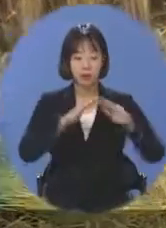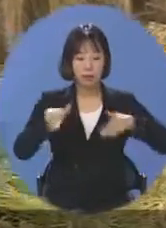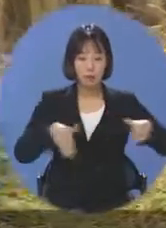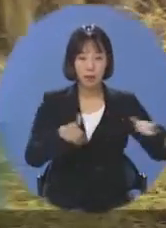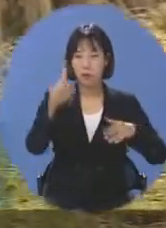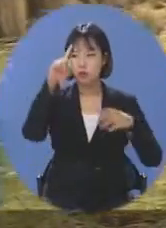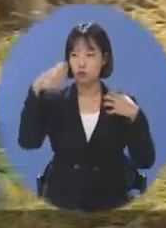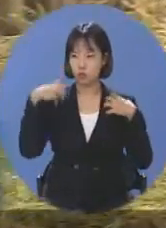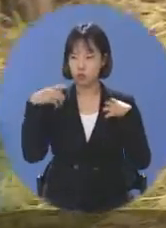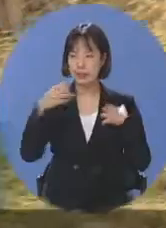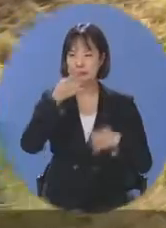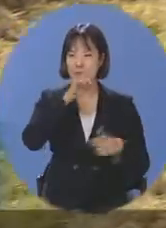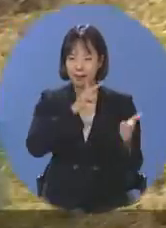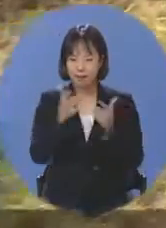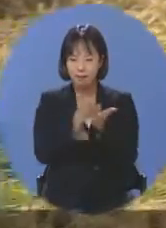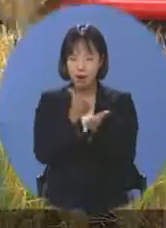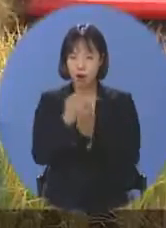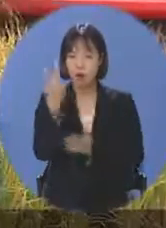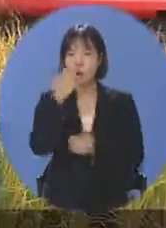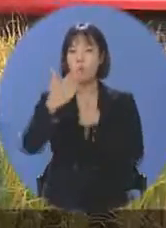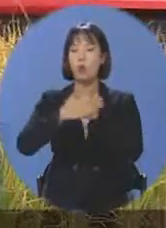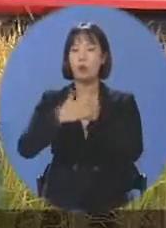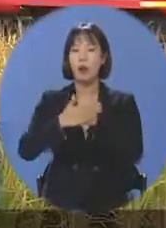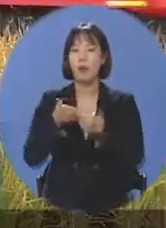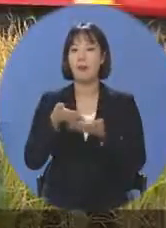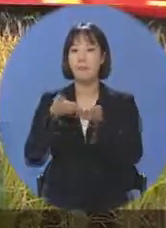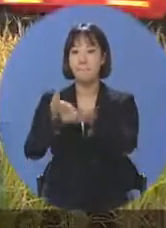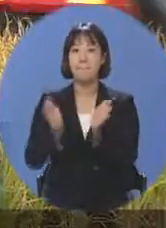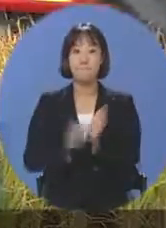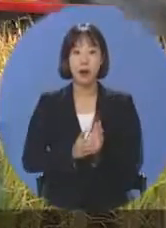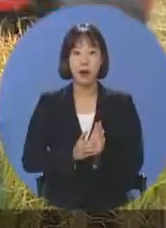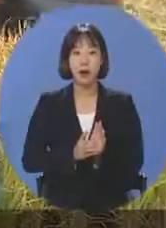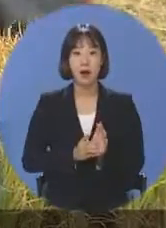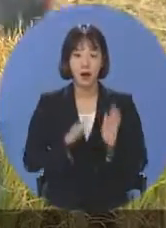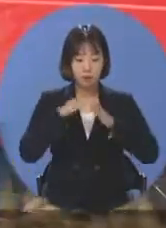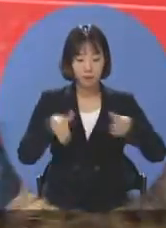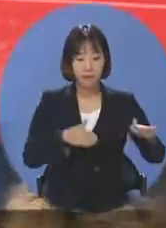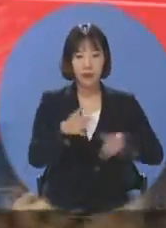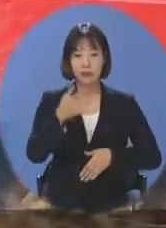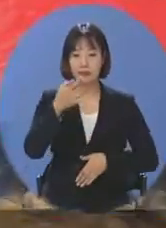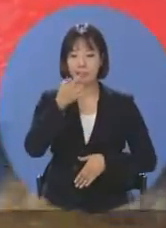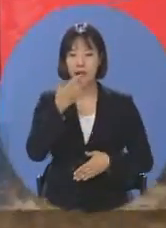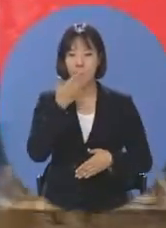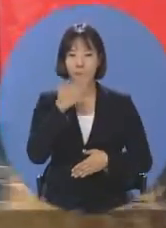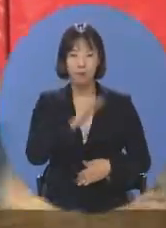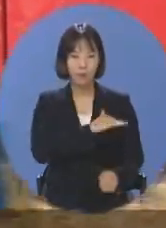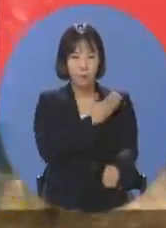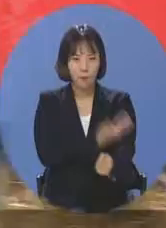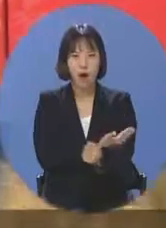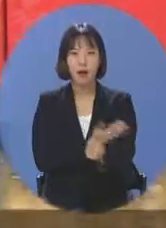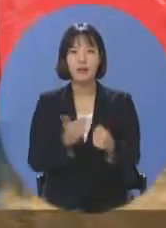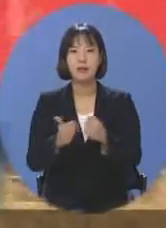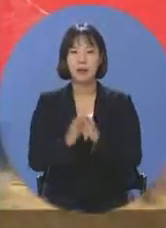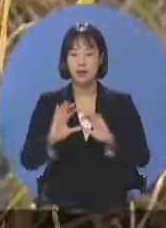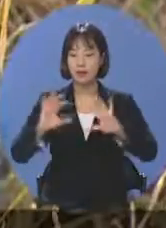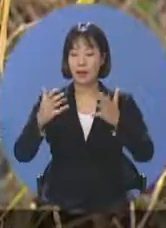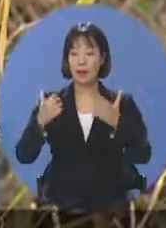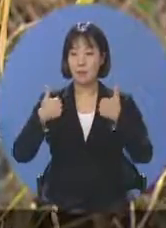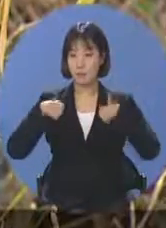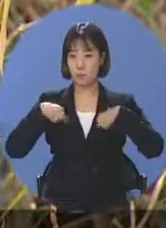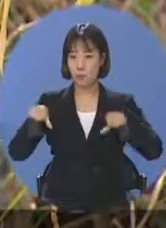품목에 보호조치 유지를 요구하기로 했습니다. 전남도는 식량 주권을 지키기 위해서라도 쌀은 개도국 졸업과